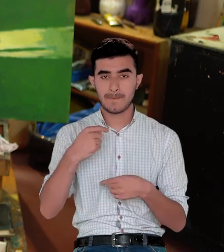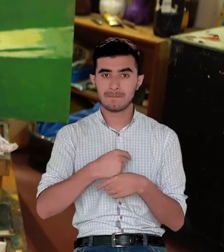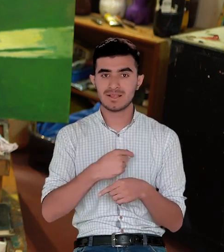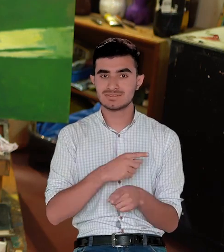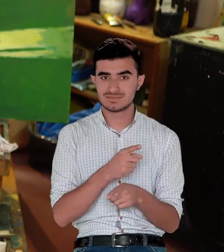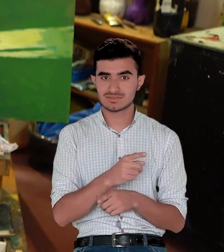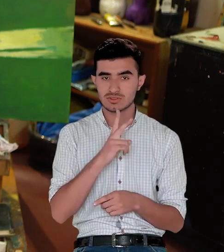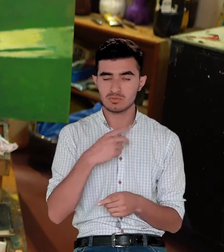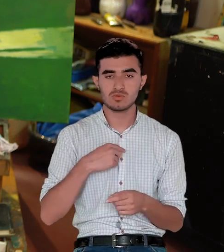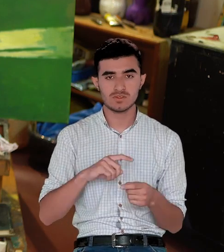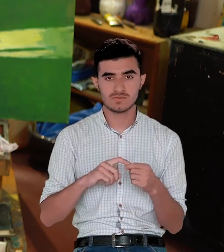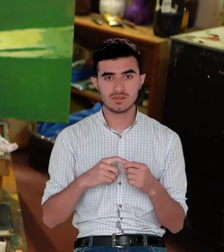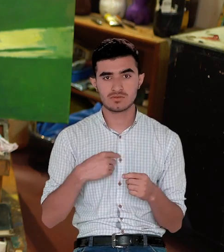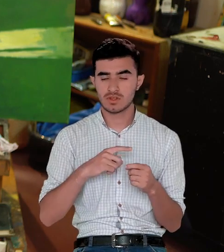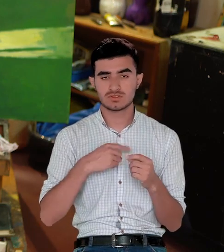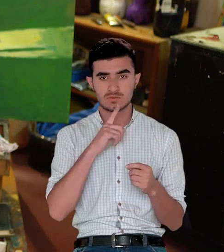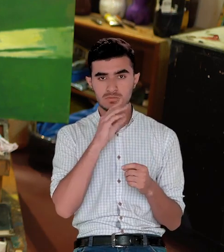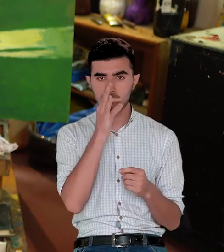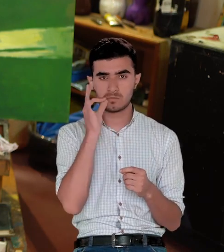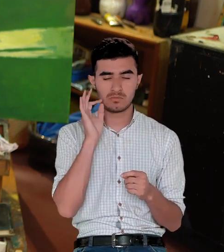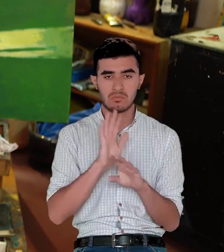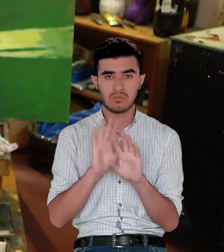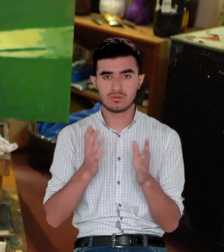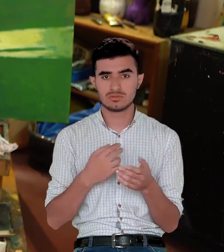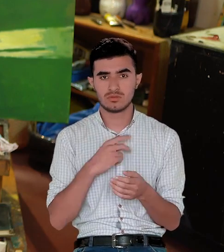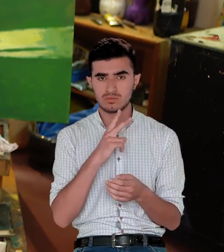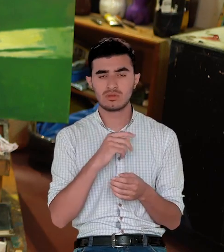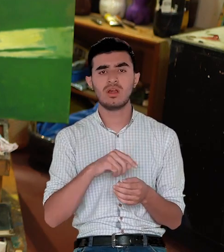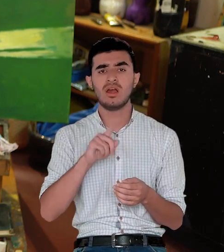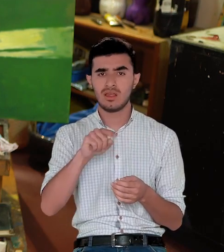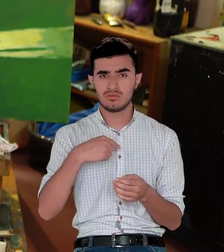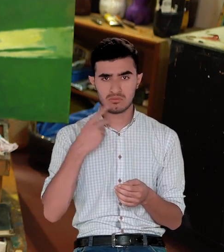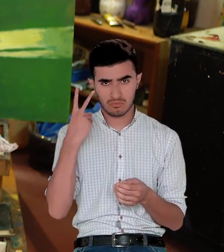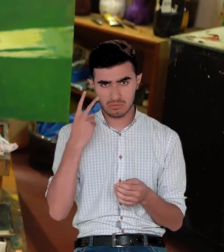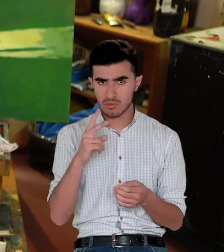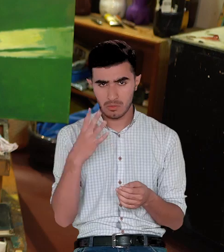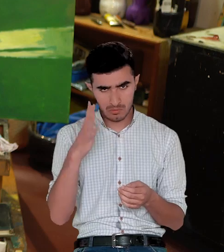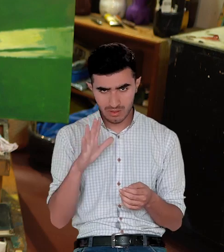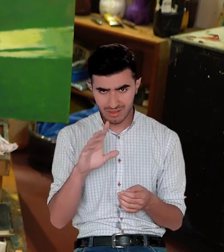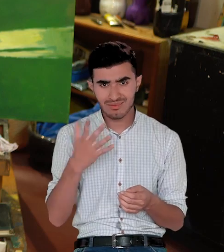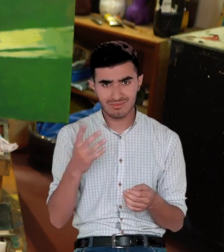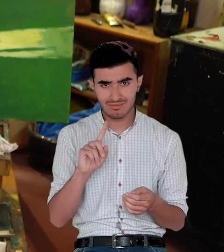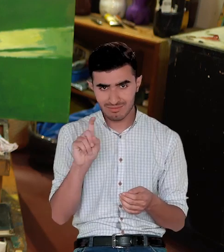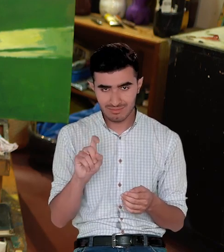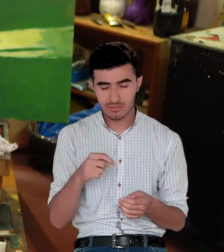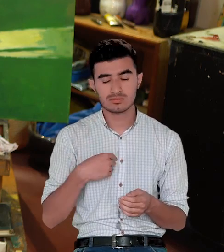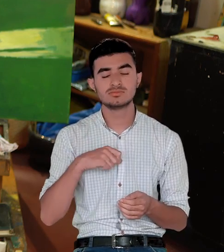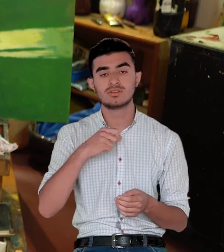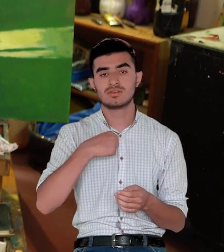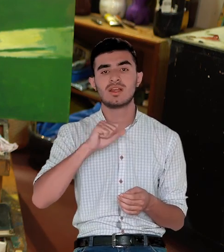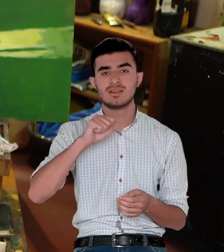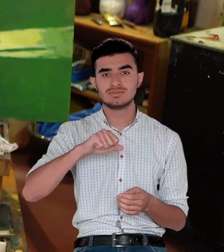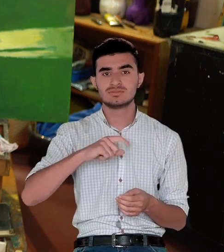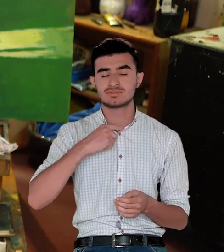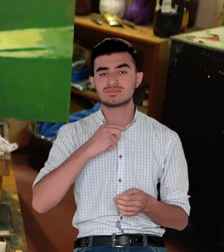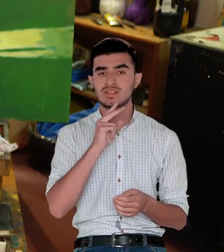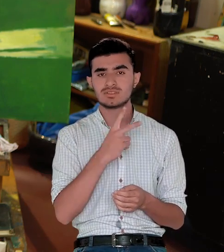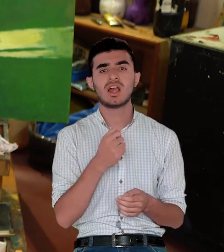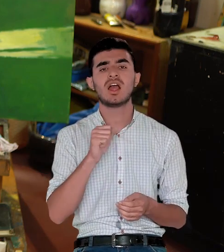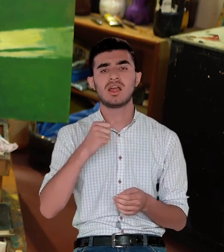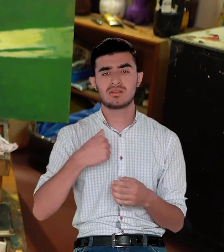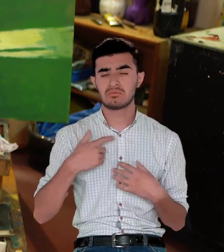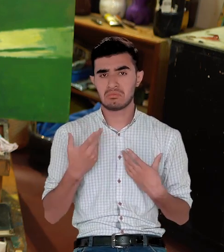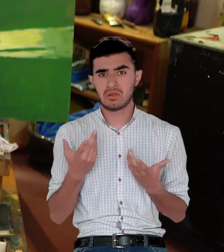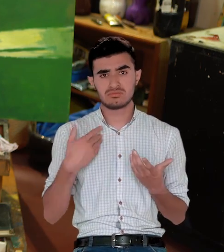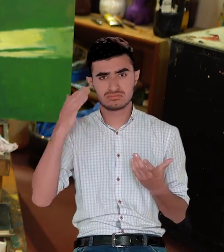ٹیچر تک بھی پہنچ گئی. انہوں نے میری ٹیچر نے ویسے نہیں پوچھا کہ انکوائری کی, مجھے کہنے وہ تجھے رنگ نظر نہیں